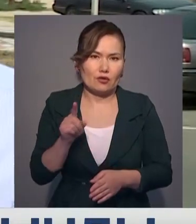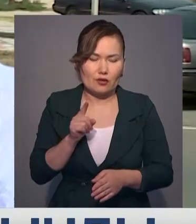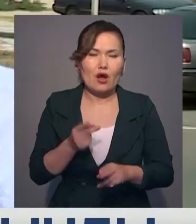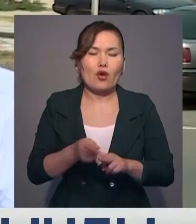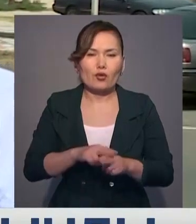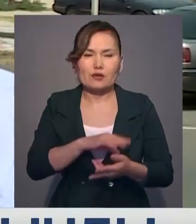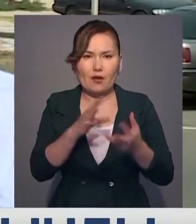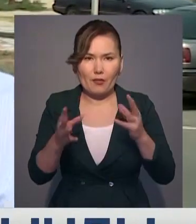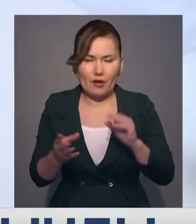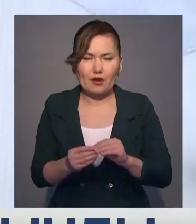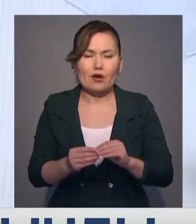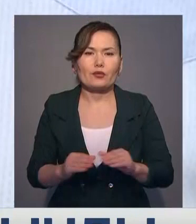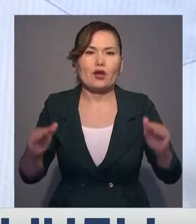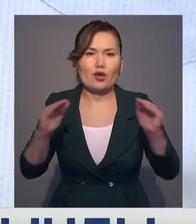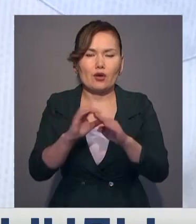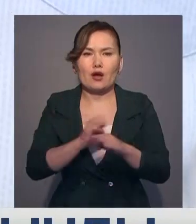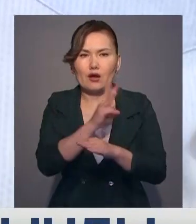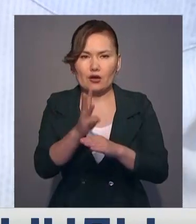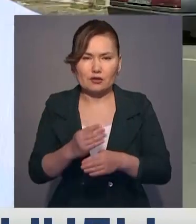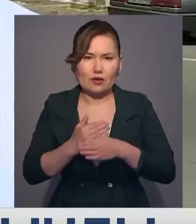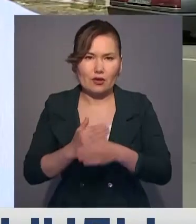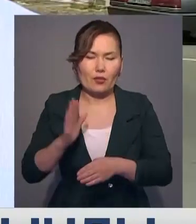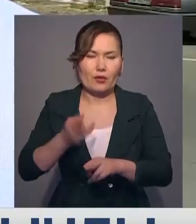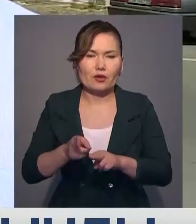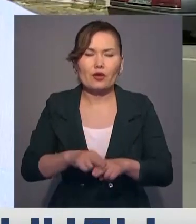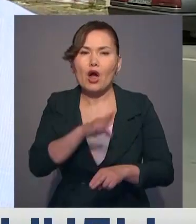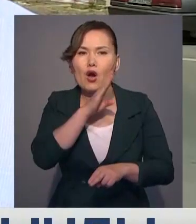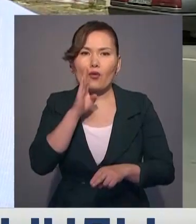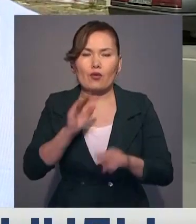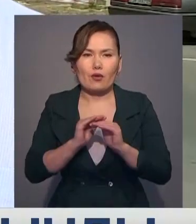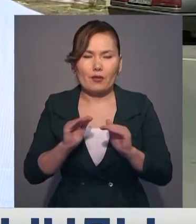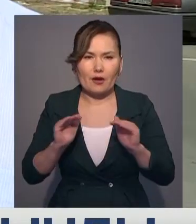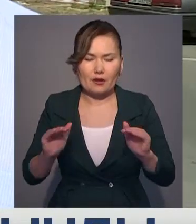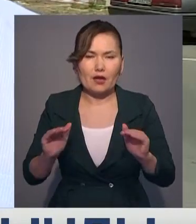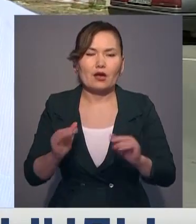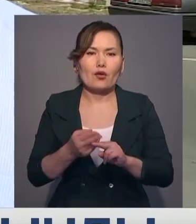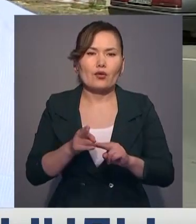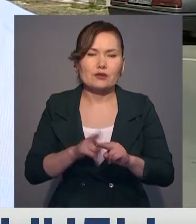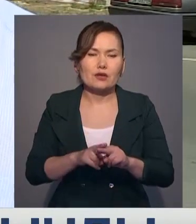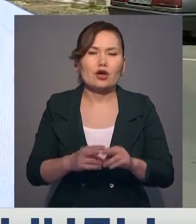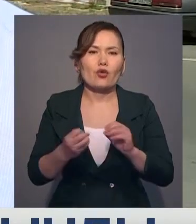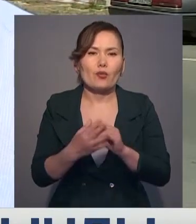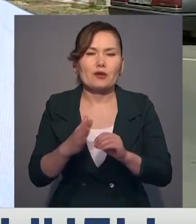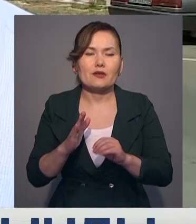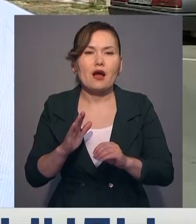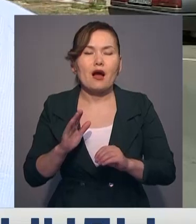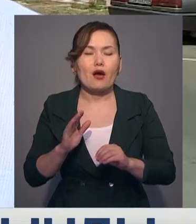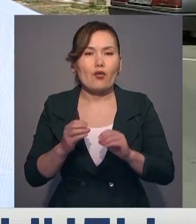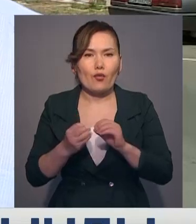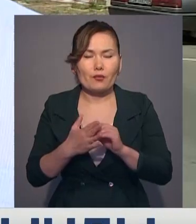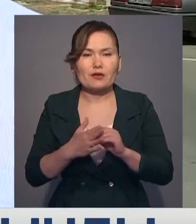отбасын қамтамасыз етіп жатырмыз. Көп балалы аналарға 15 квартира қазір сатып алынды. Олардың